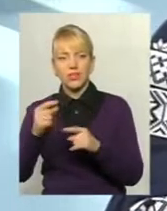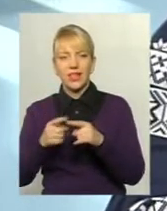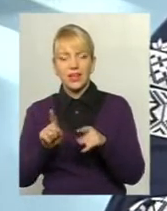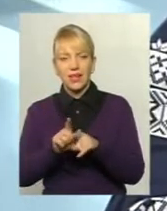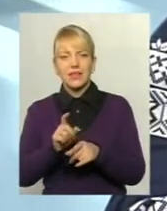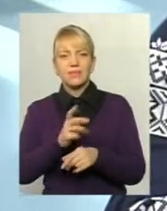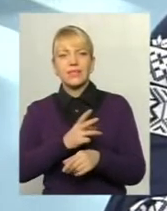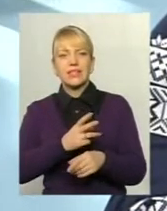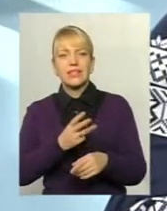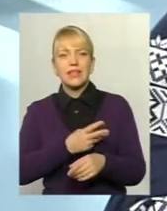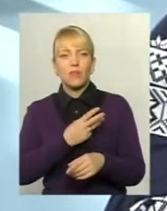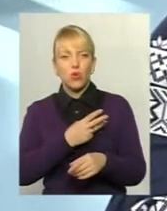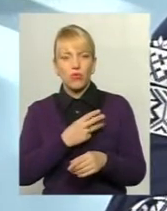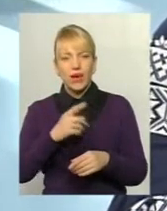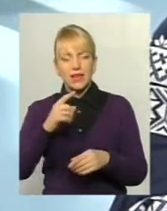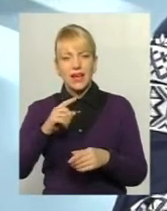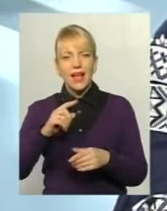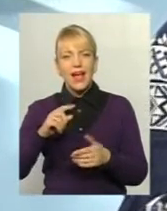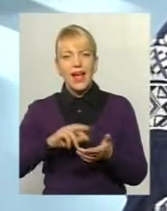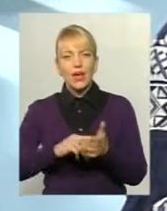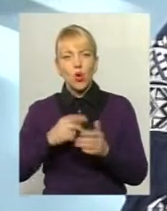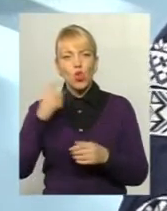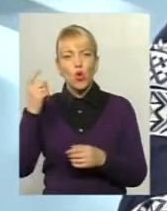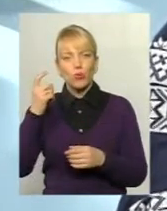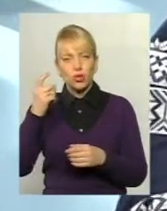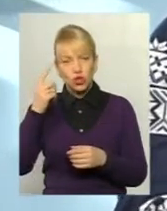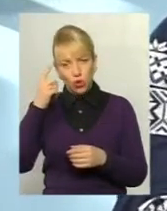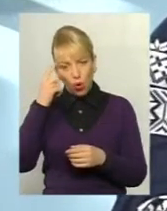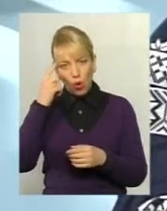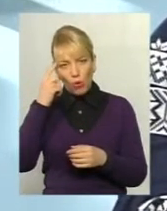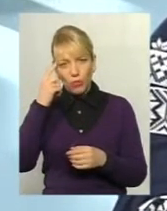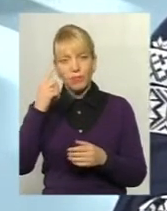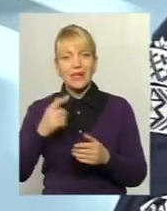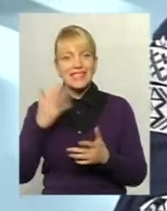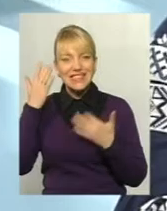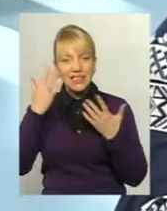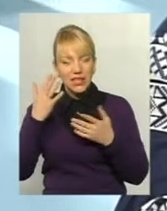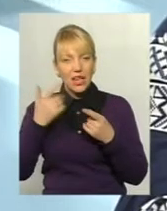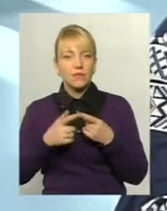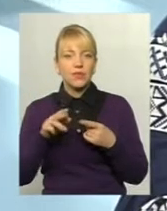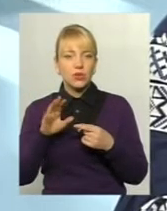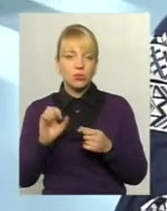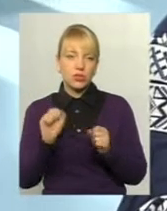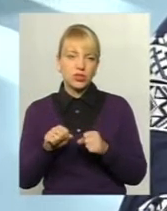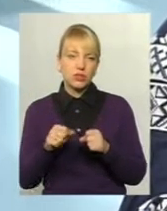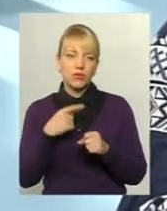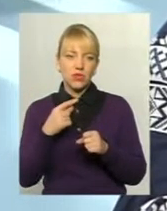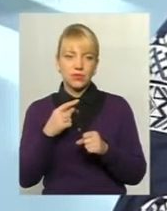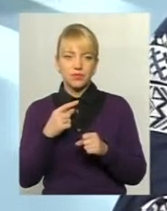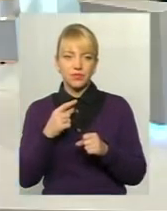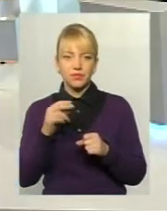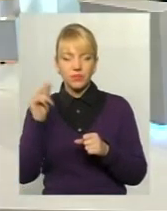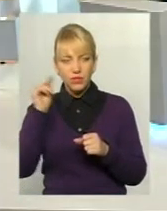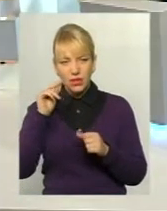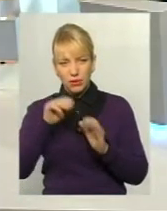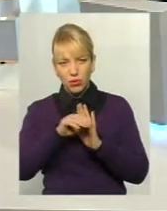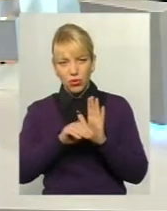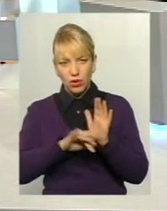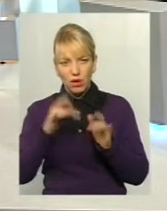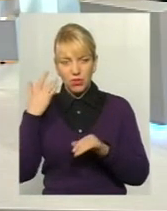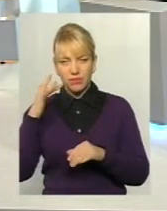економічного мислення, воно є важливим. Воно працює у всьому світі. Ну, зокрема, ми вивчали програму Junior Achievement в Сполучених